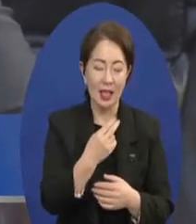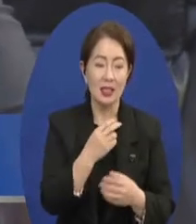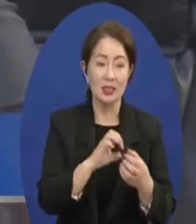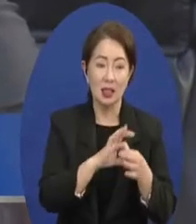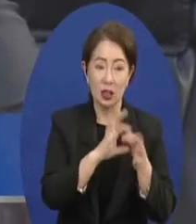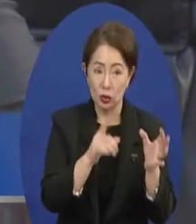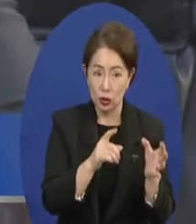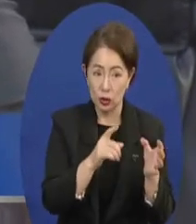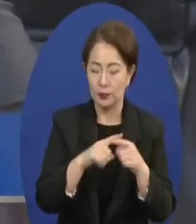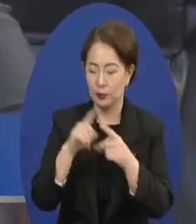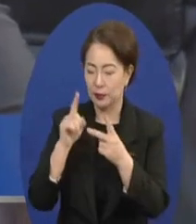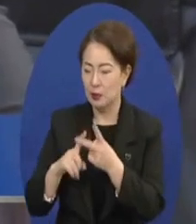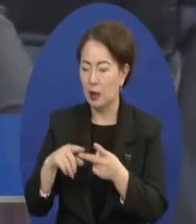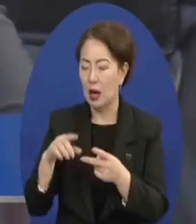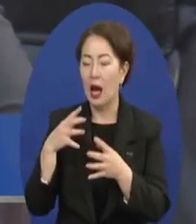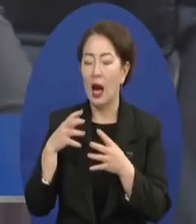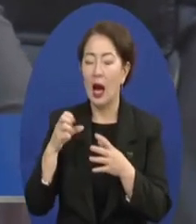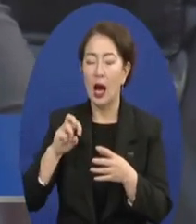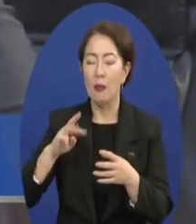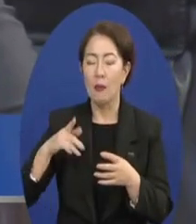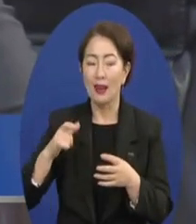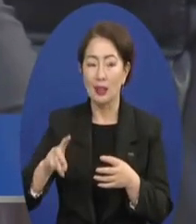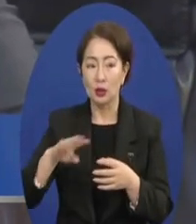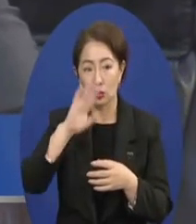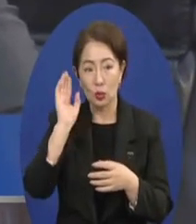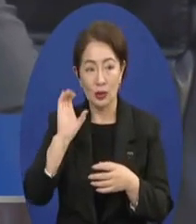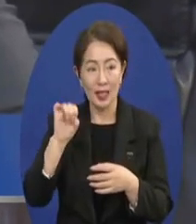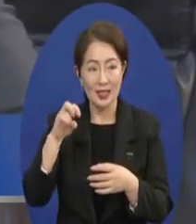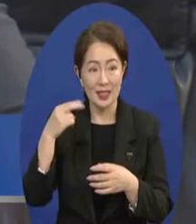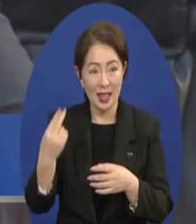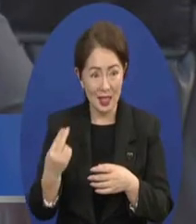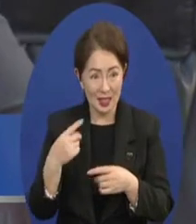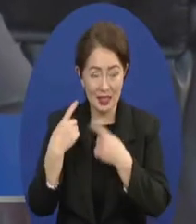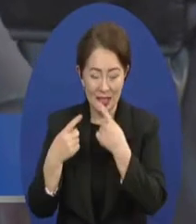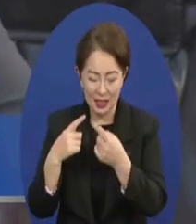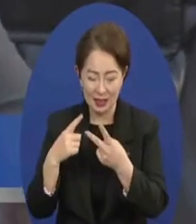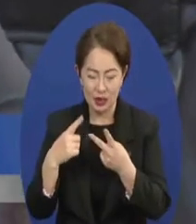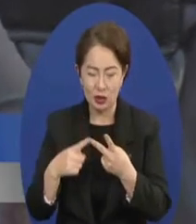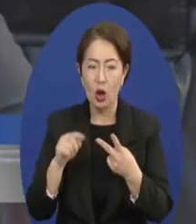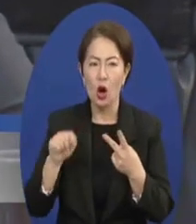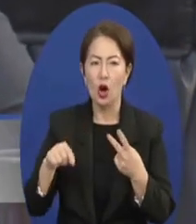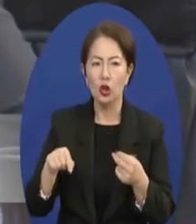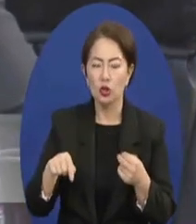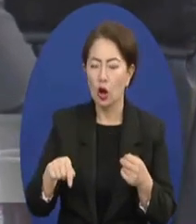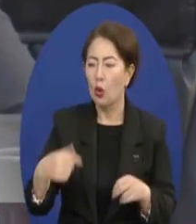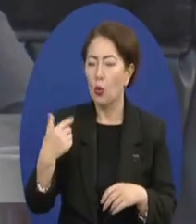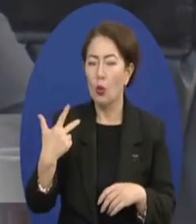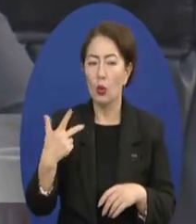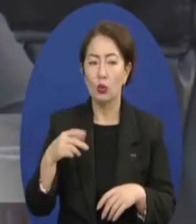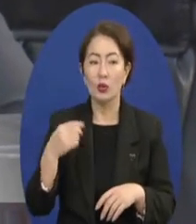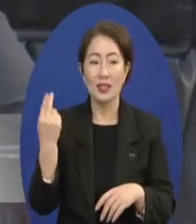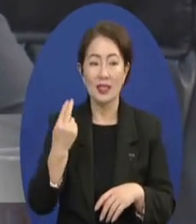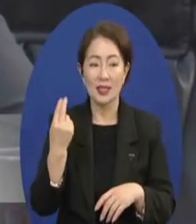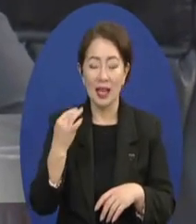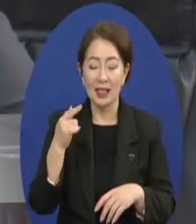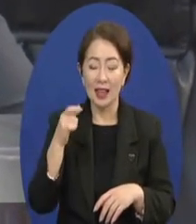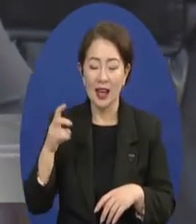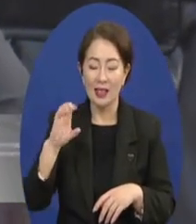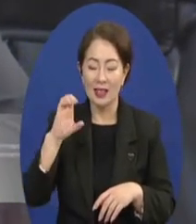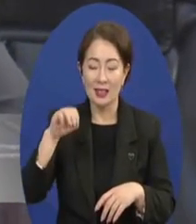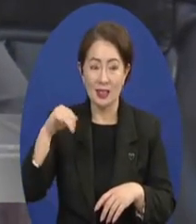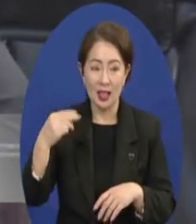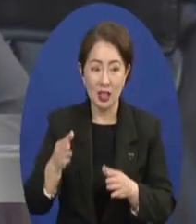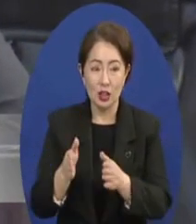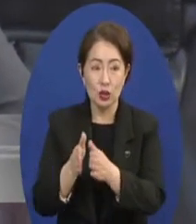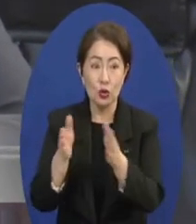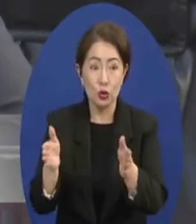мөн одоо амглан дулааны цахилгаан станцын асуудал яригдан. За өнөөдөр бид нэг 3 дугаар цахилгаан станцыг одоо өргөтгөж за 5